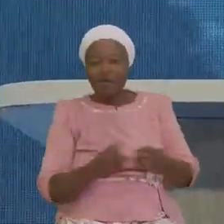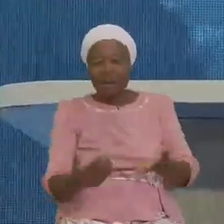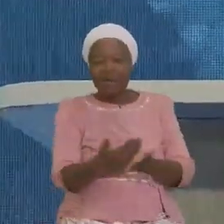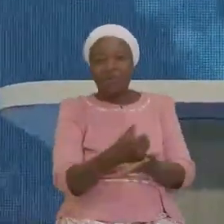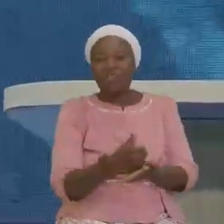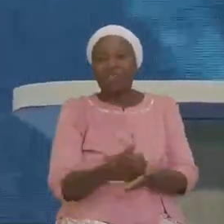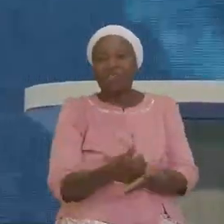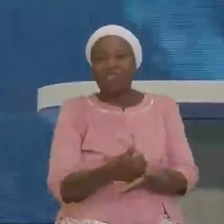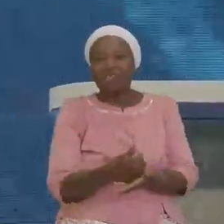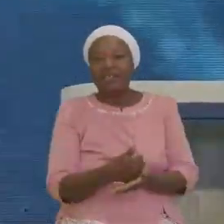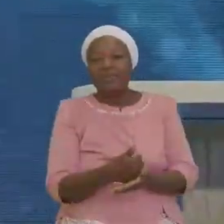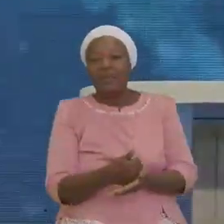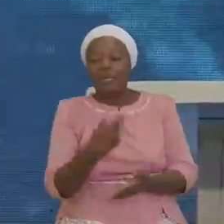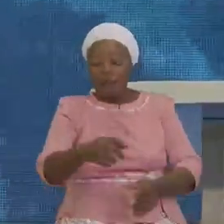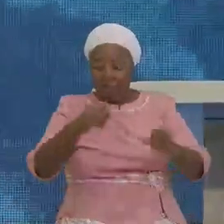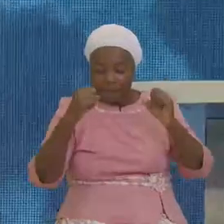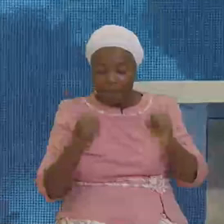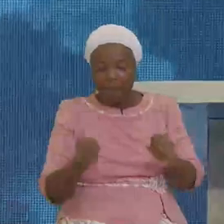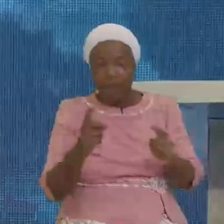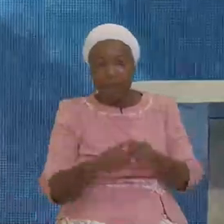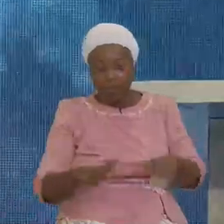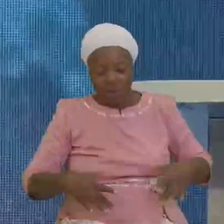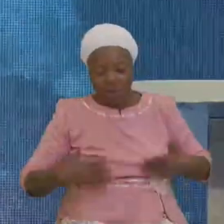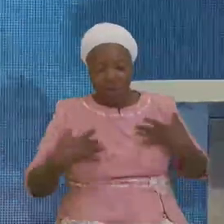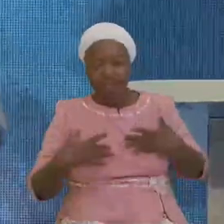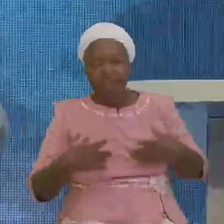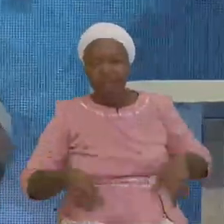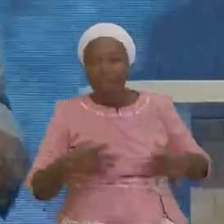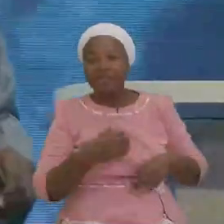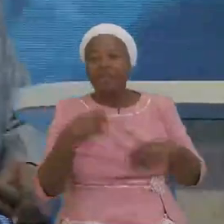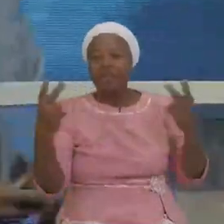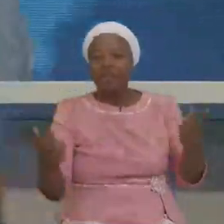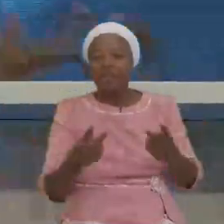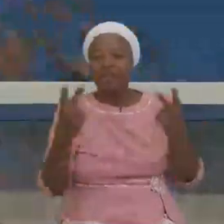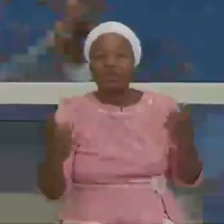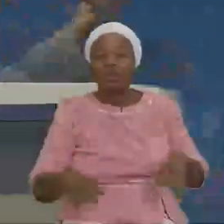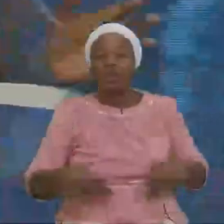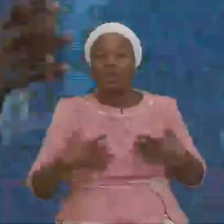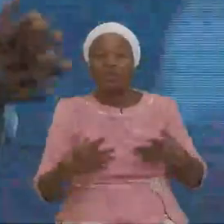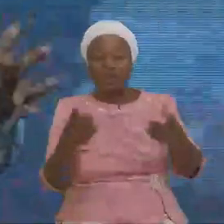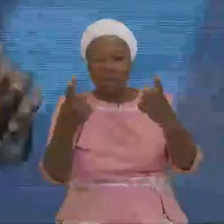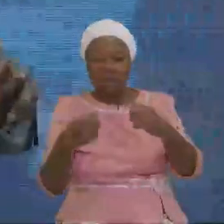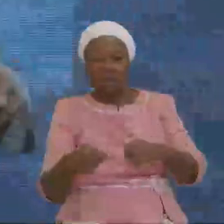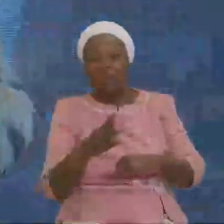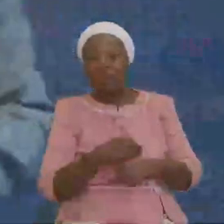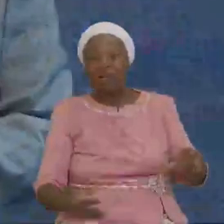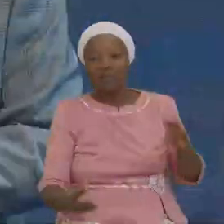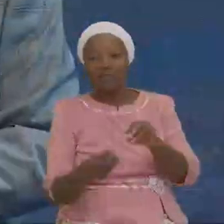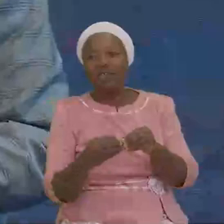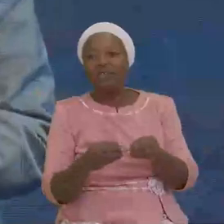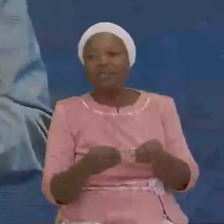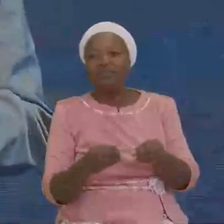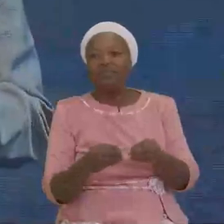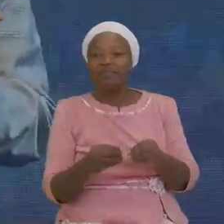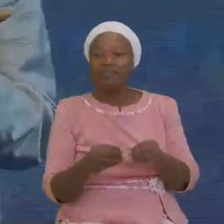la rédemption. Venez obtenir pour vous la puissance pour mener la